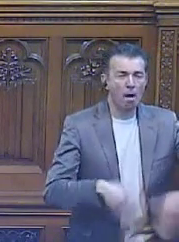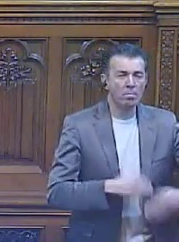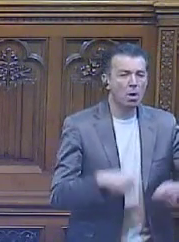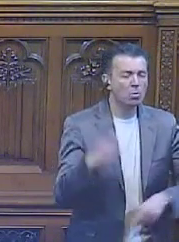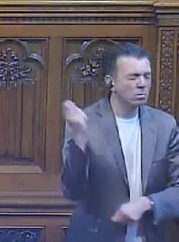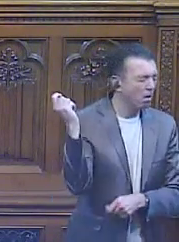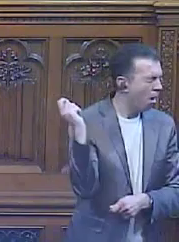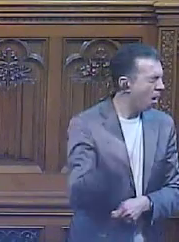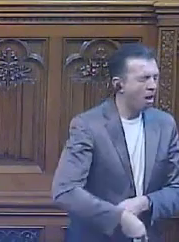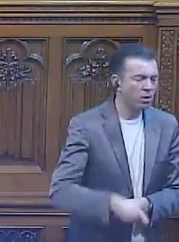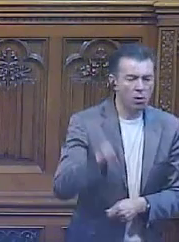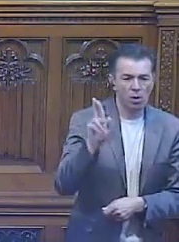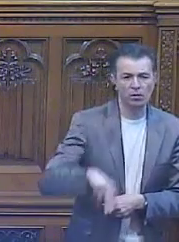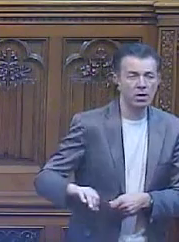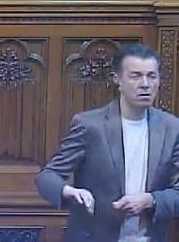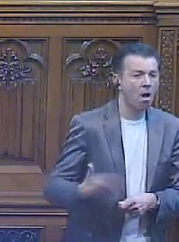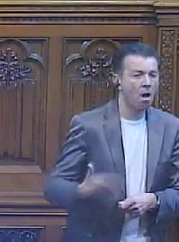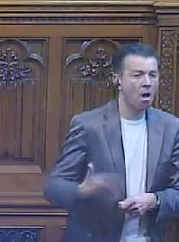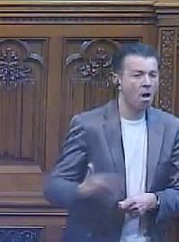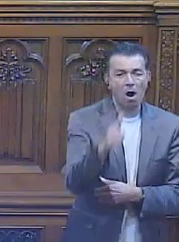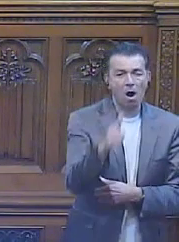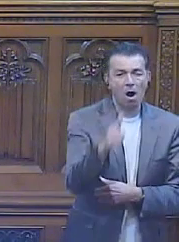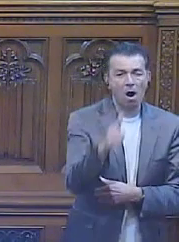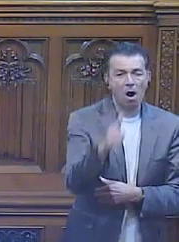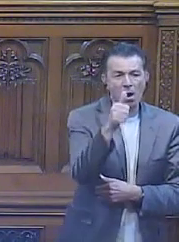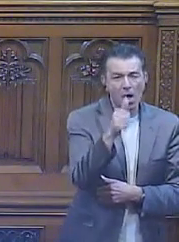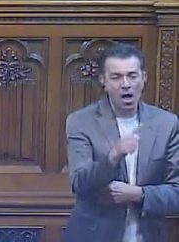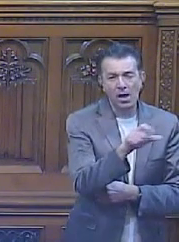meine Damen und Herren. Die aktuelle Zahl ist